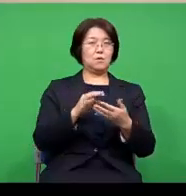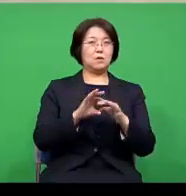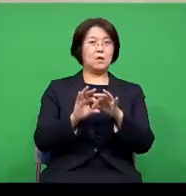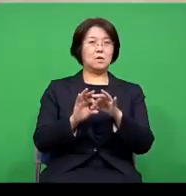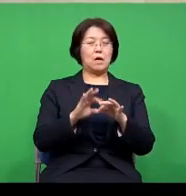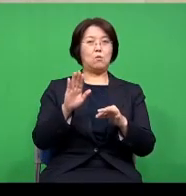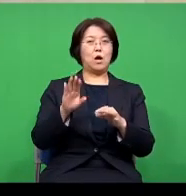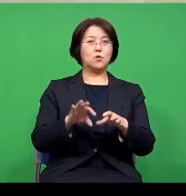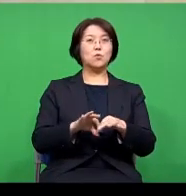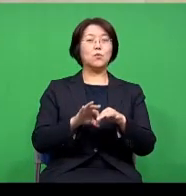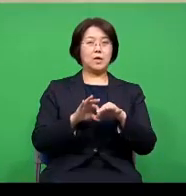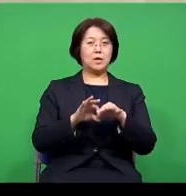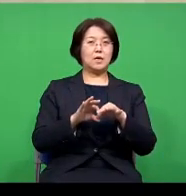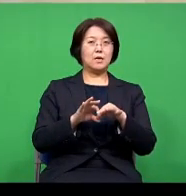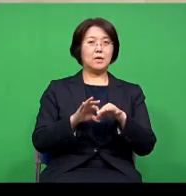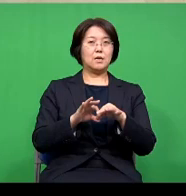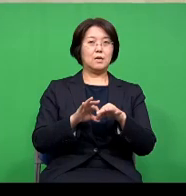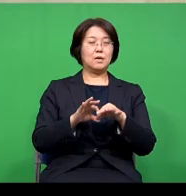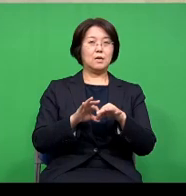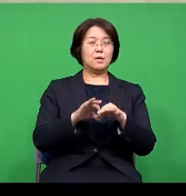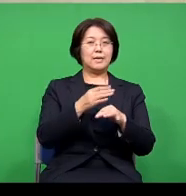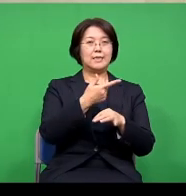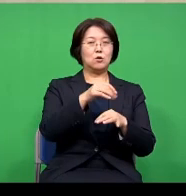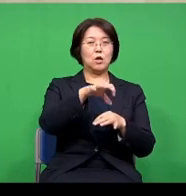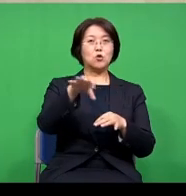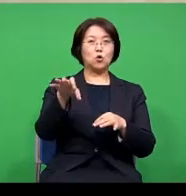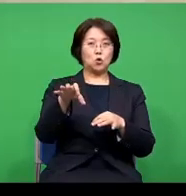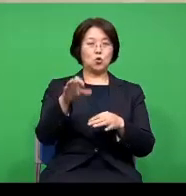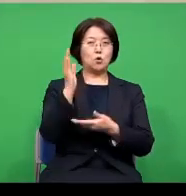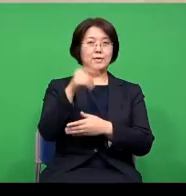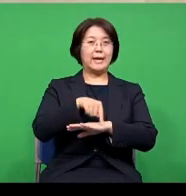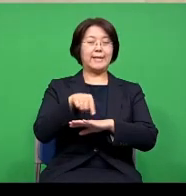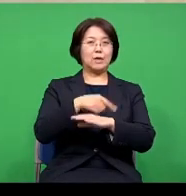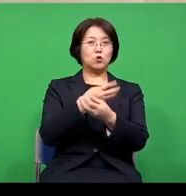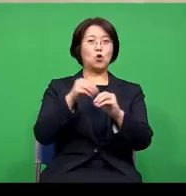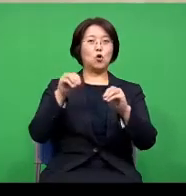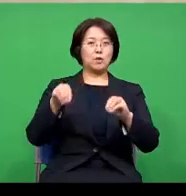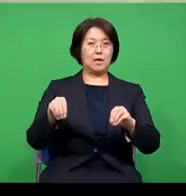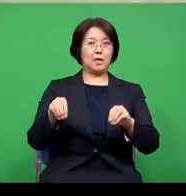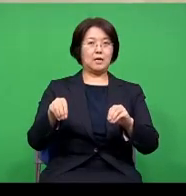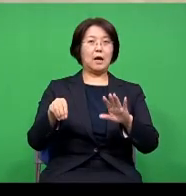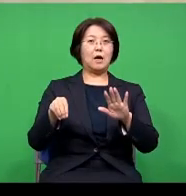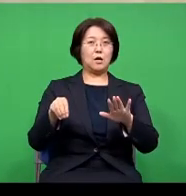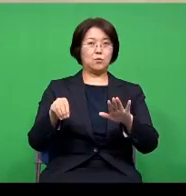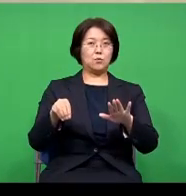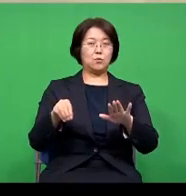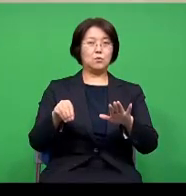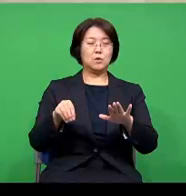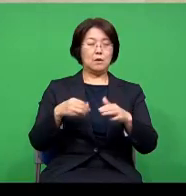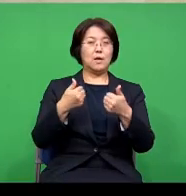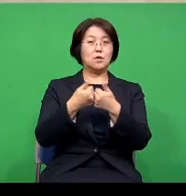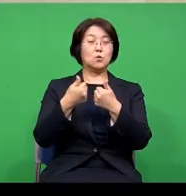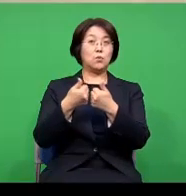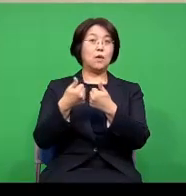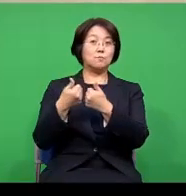ますから、まあ、関係方面ともですね、いろんなところと政策協定も結んでますし、まあ、ご相談しながらです